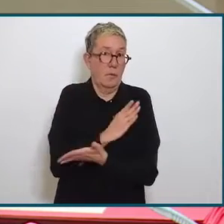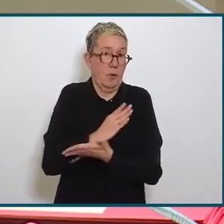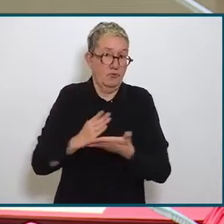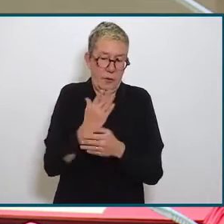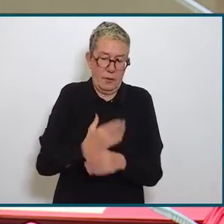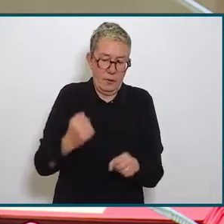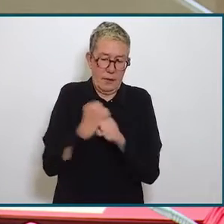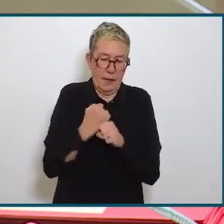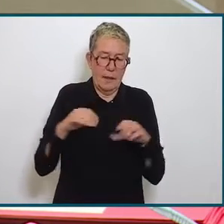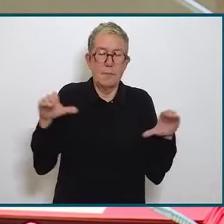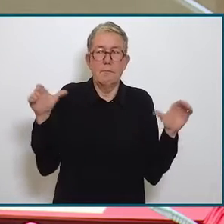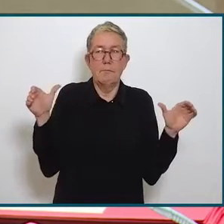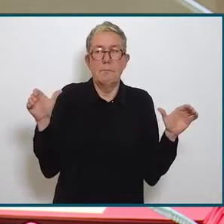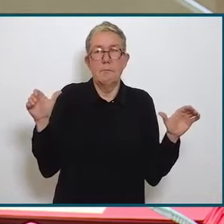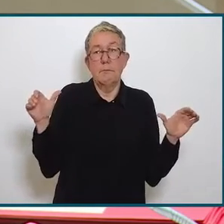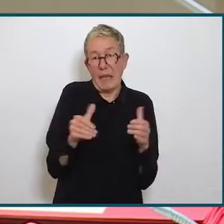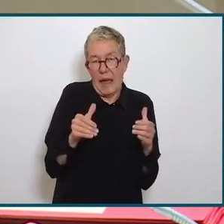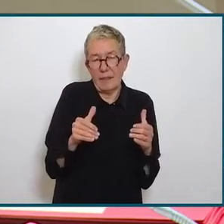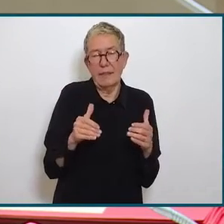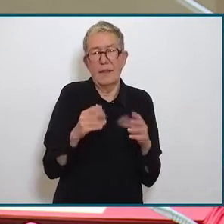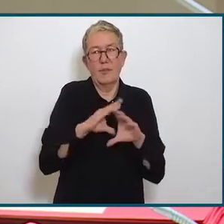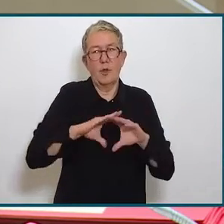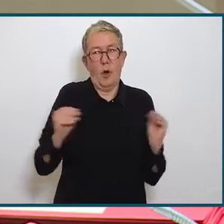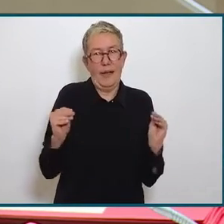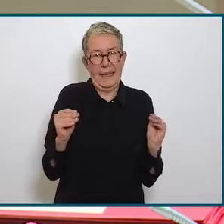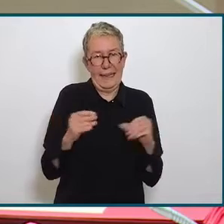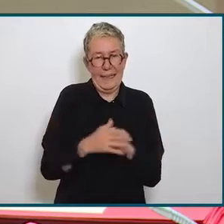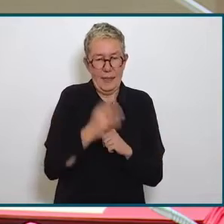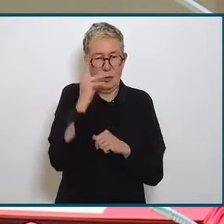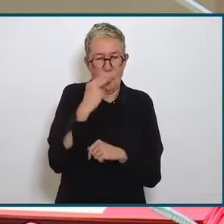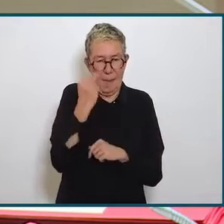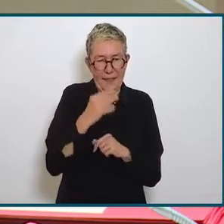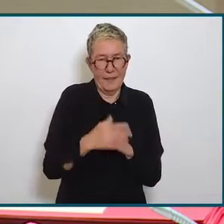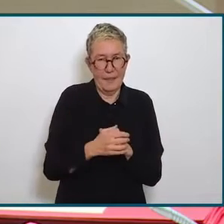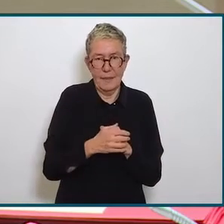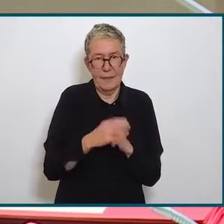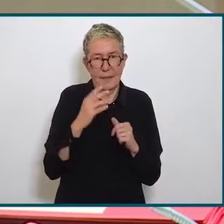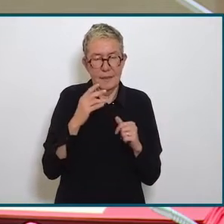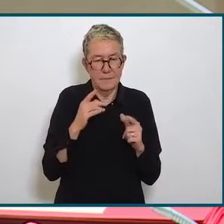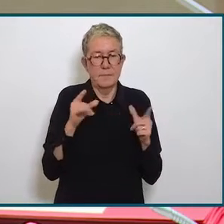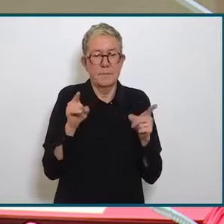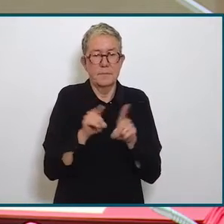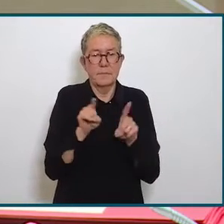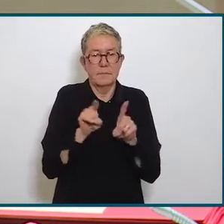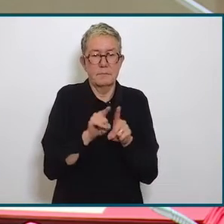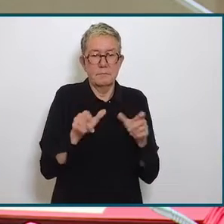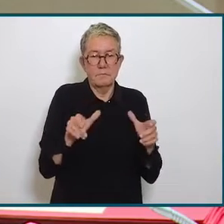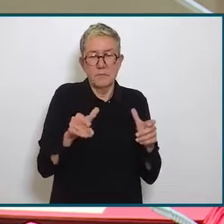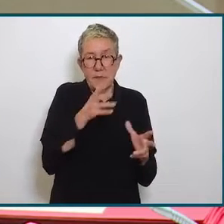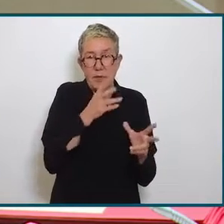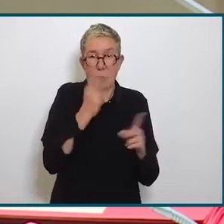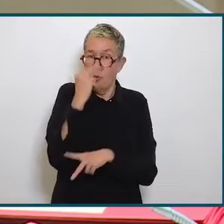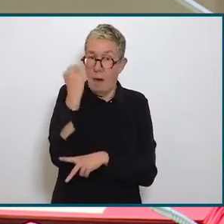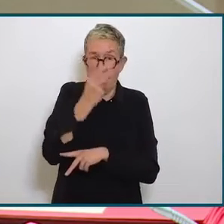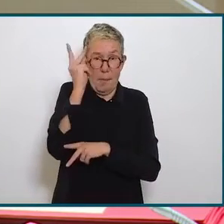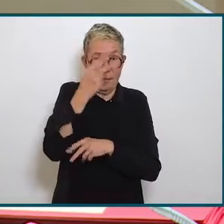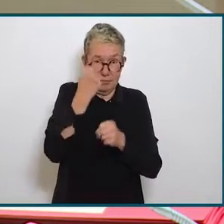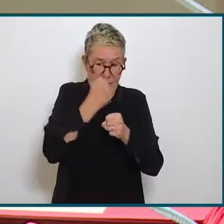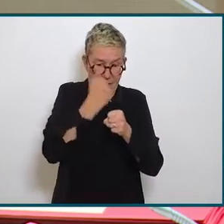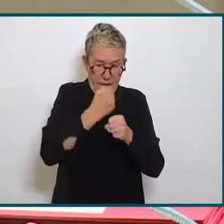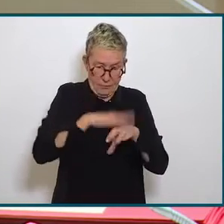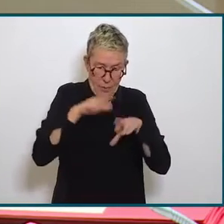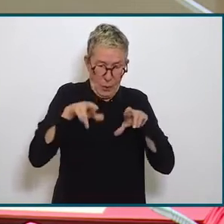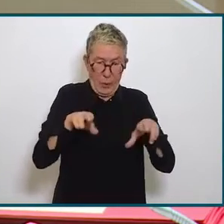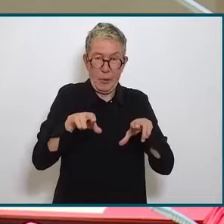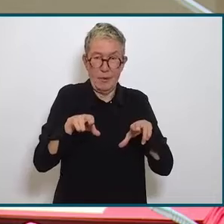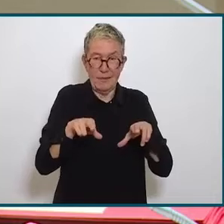brigade de tranquillité urbaine, ainsi que le renforcement des effectifs de médiation, soit toujours plus d'humains sur l'espace public, afin